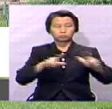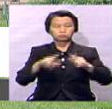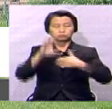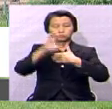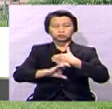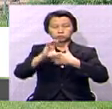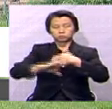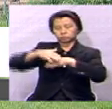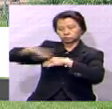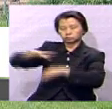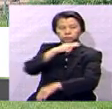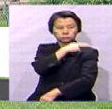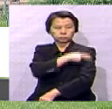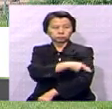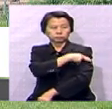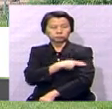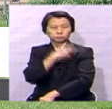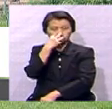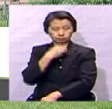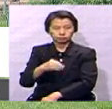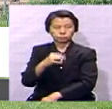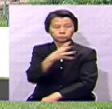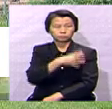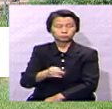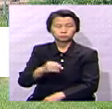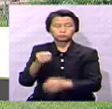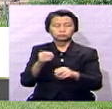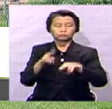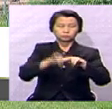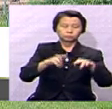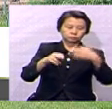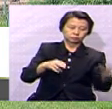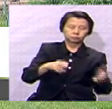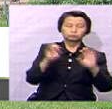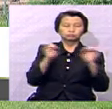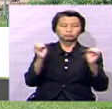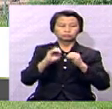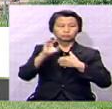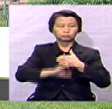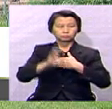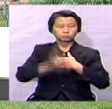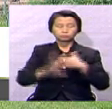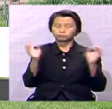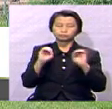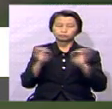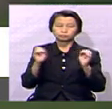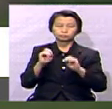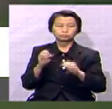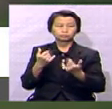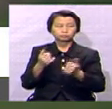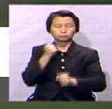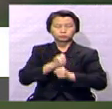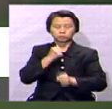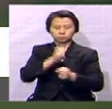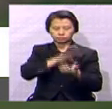cedera dihantar ke Hospital Tuanku Ampuan Najihah. Manakala kelindan lori tidak mengalami sebarang kecederaan.